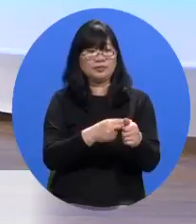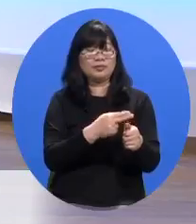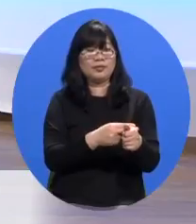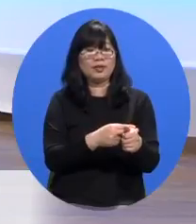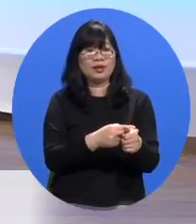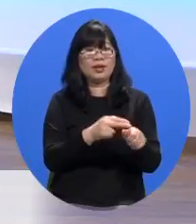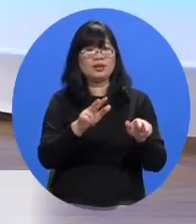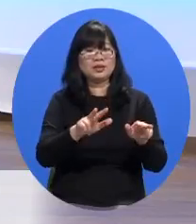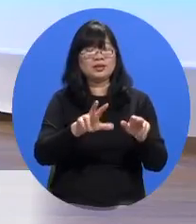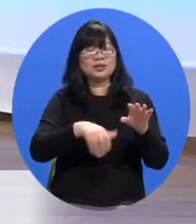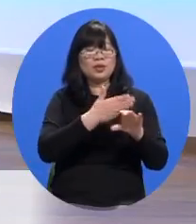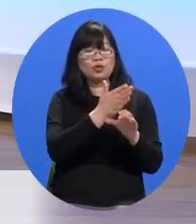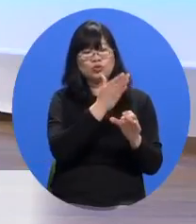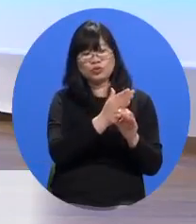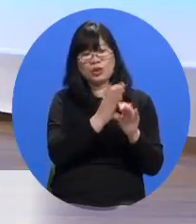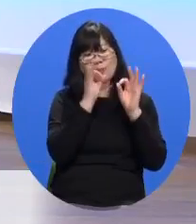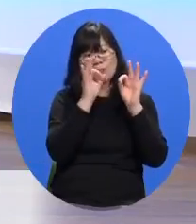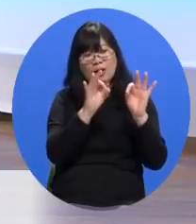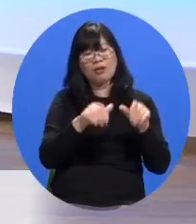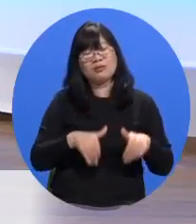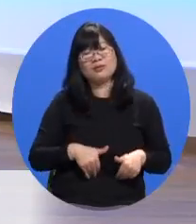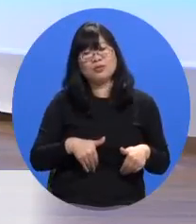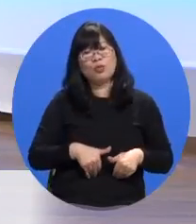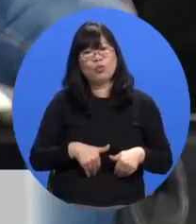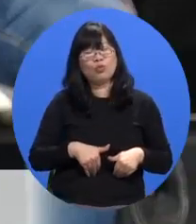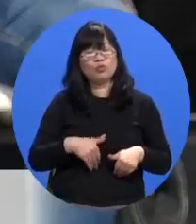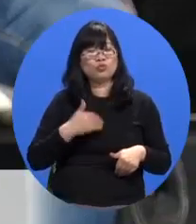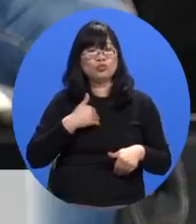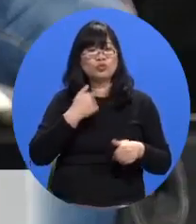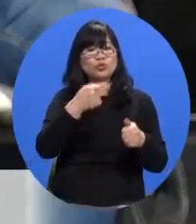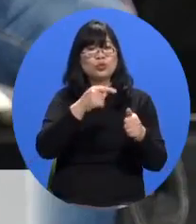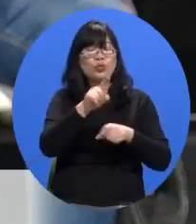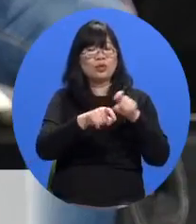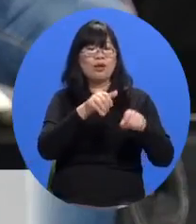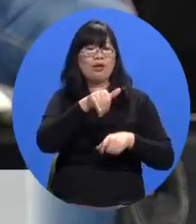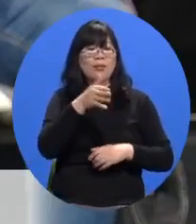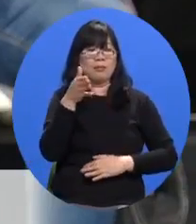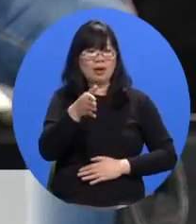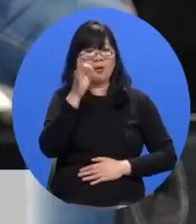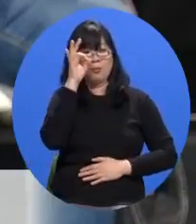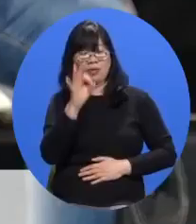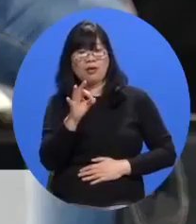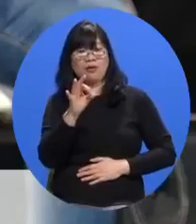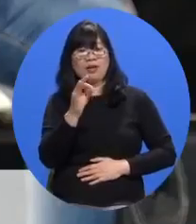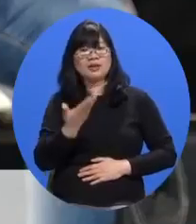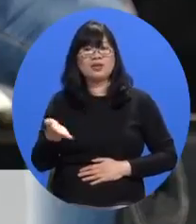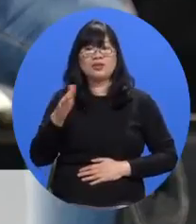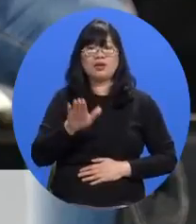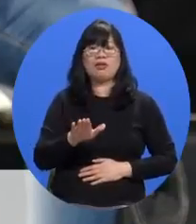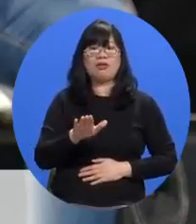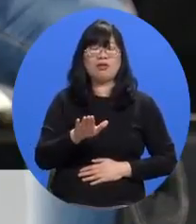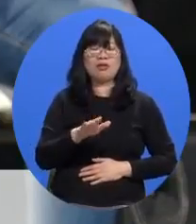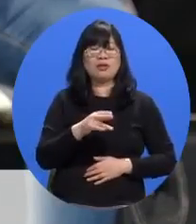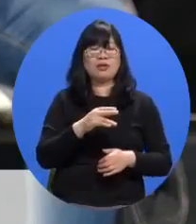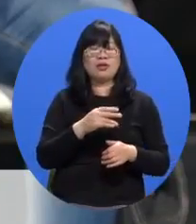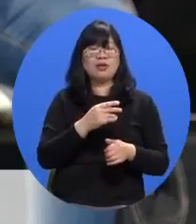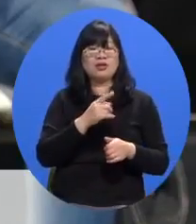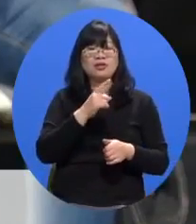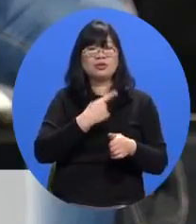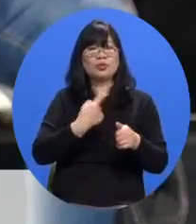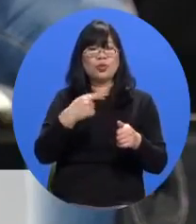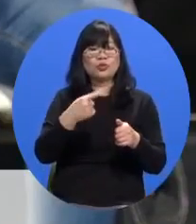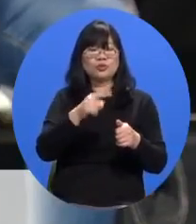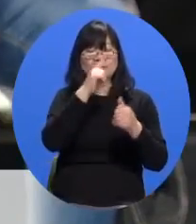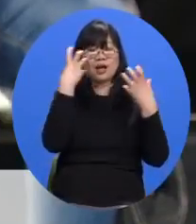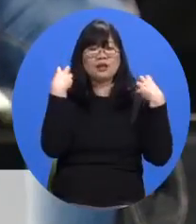교사를 개혁의 주체로 봐야 되지 않겠습니까? 우리 네. 교육이 나아가는 방향으로 봤을 때는. 그런데 교육 당국에서는